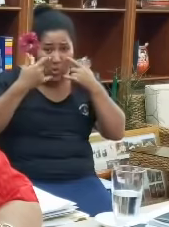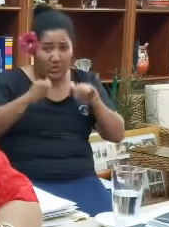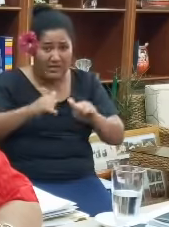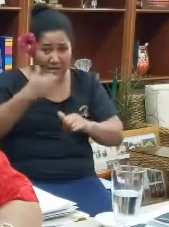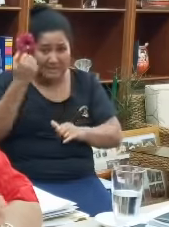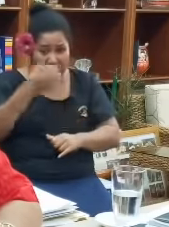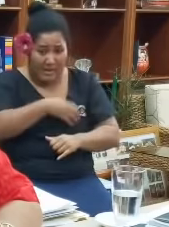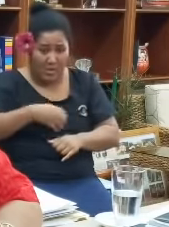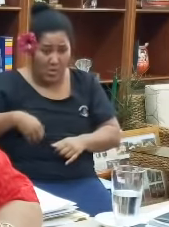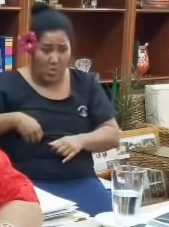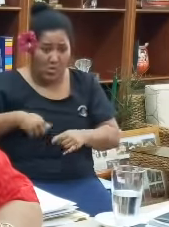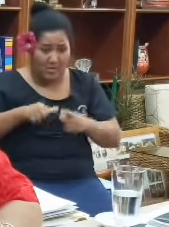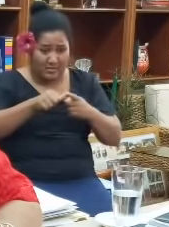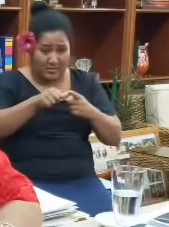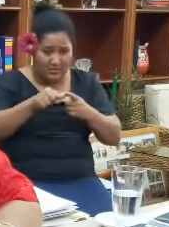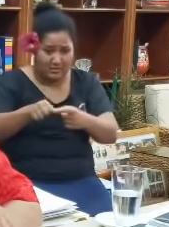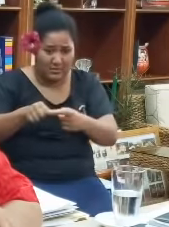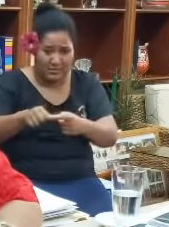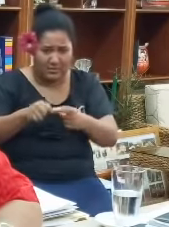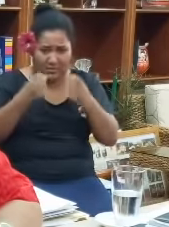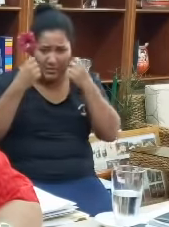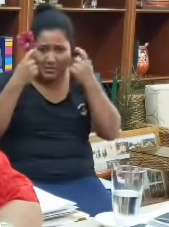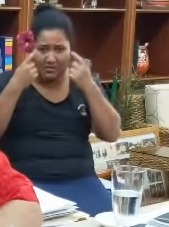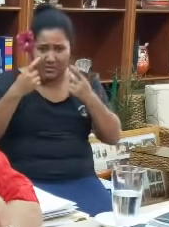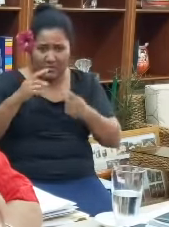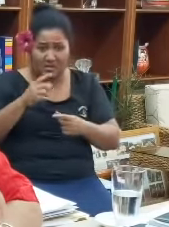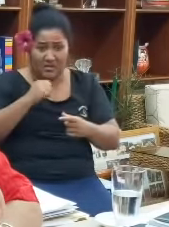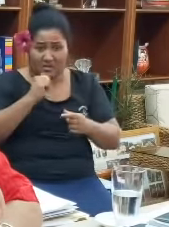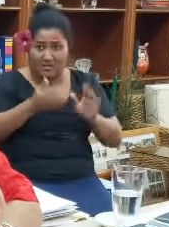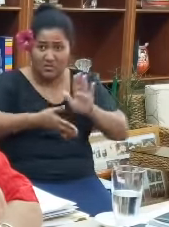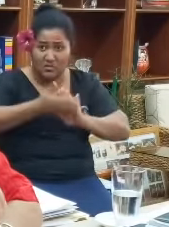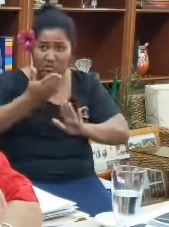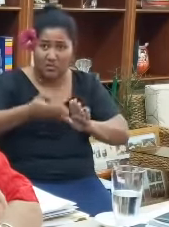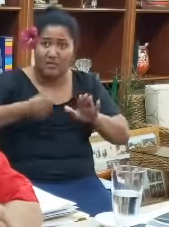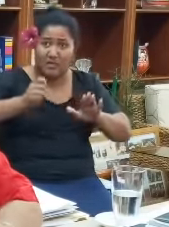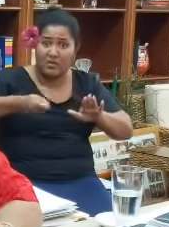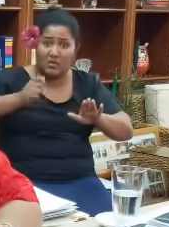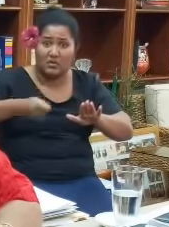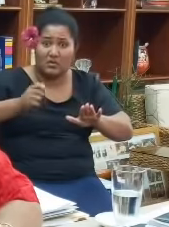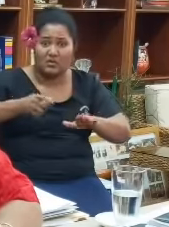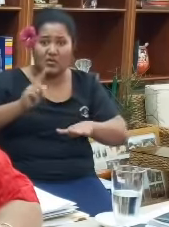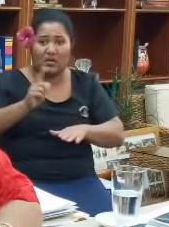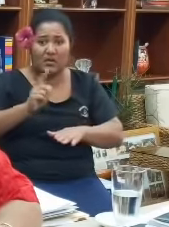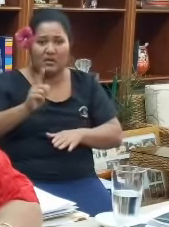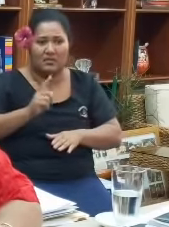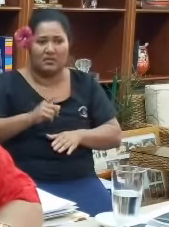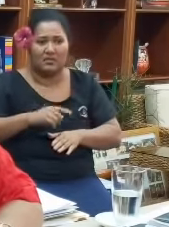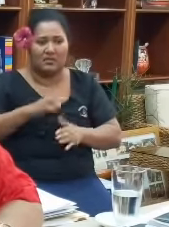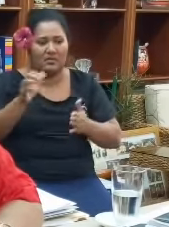mal le mal mal ai ao so le film nga lo wa kan ye me vole lo fa vale malos